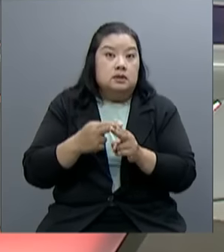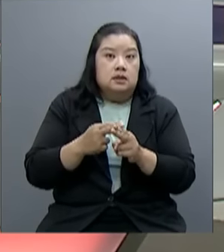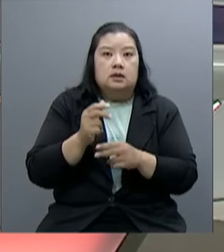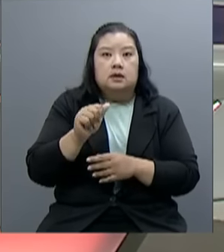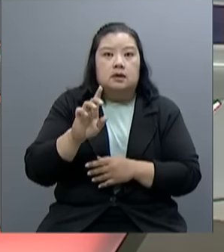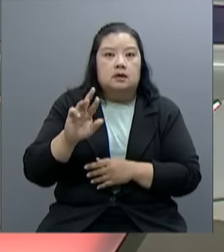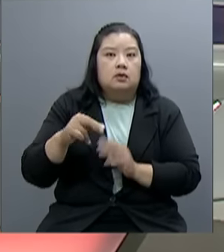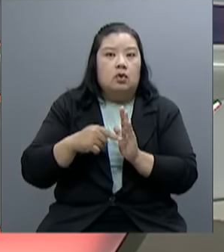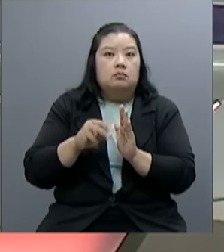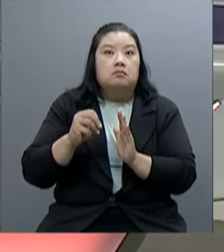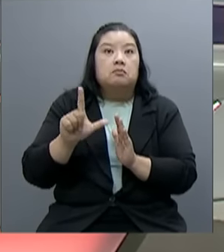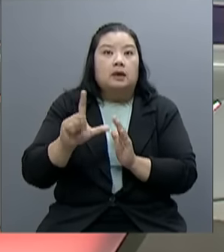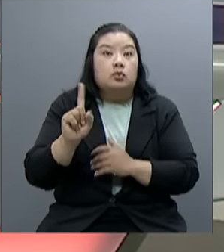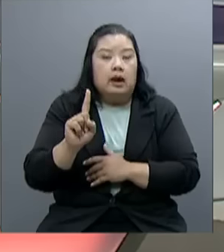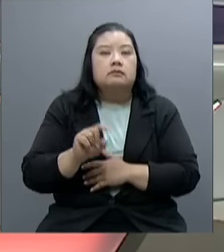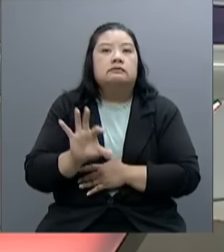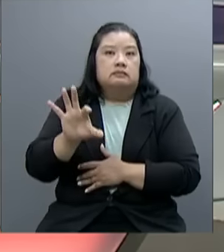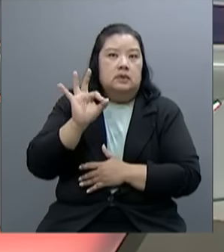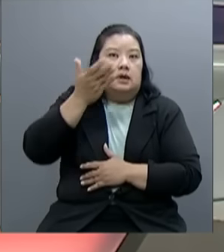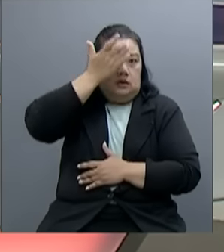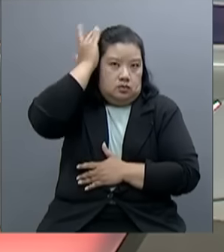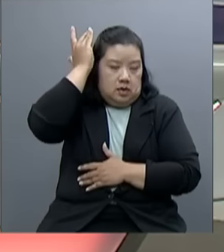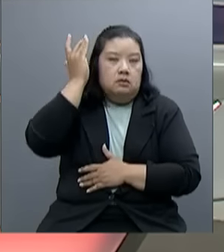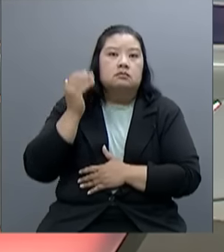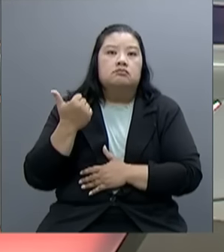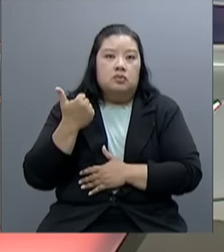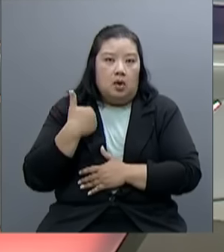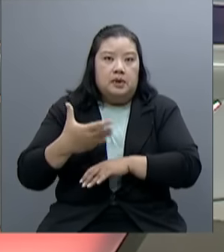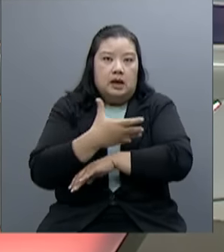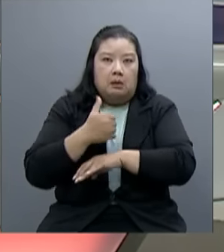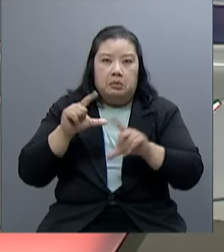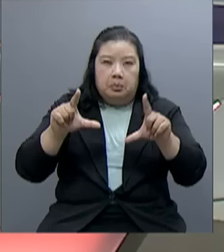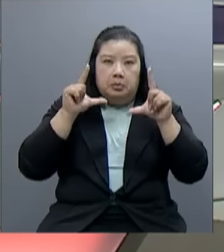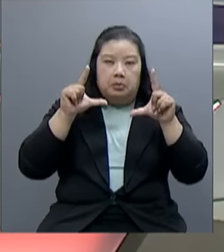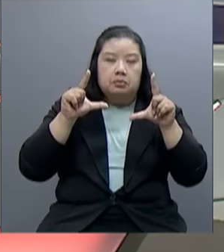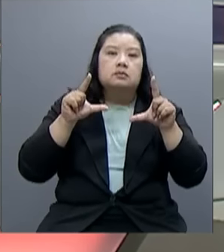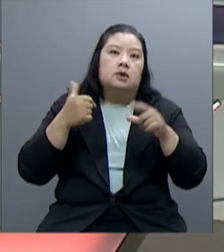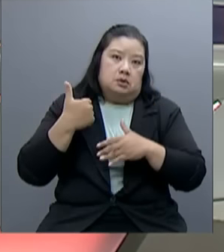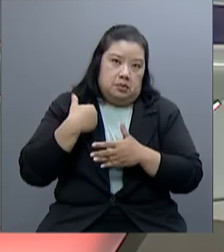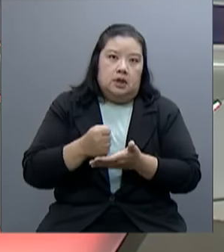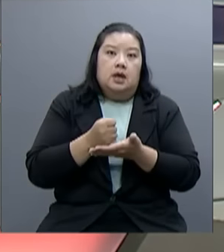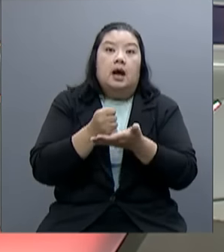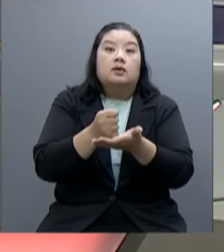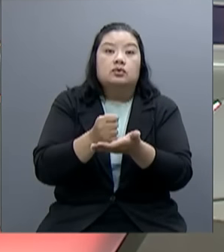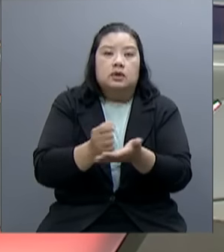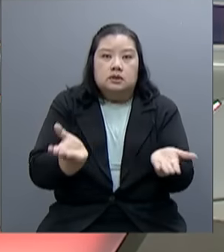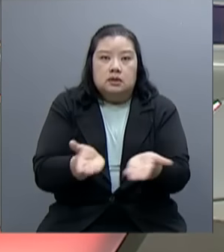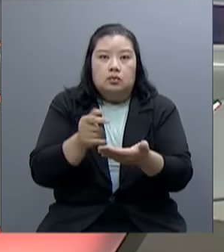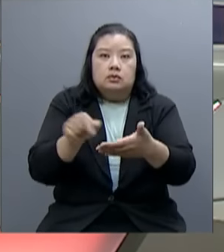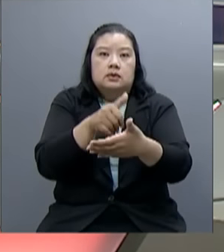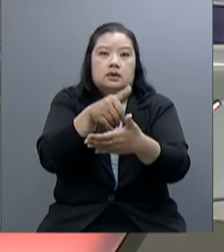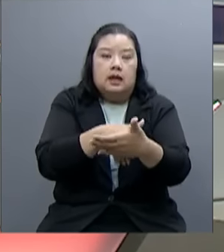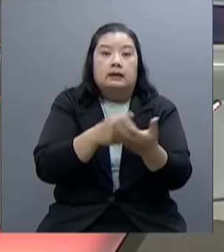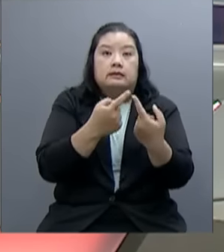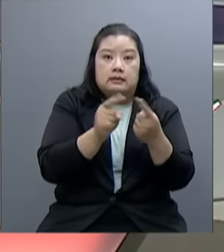สนับสนุนโดนัลด์ทรัมป์เมีบทบาททางการเมืองกันแทบไม่เว้นแต่ละวันนะคะโดยเฉพาะการช่วยโดนัลด์ทรัมป์หาเสียงเลือกตั้งเนี่ยแต่